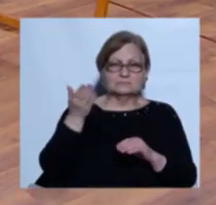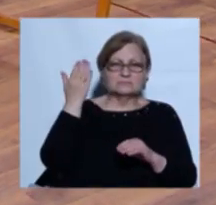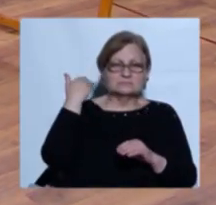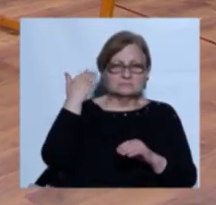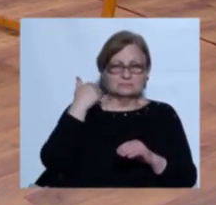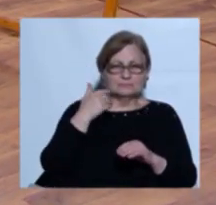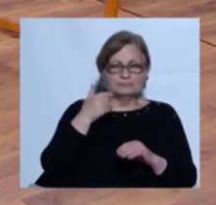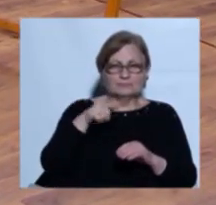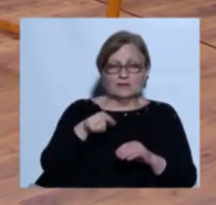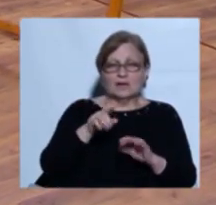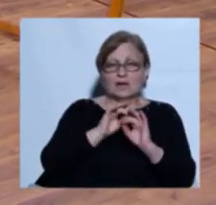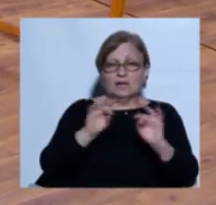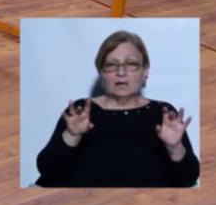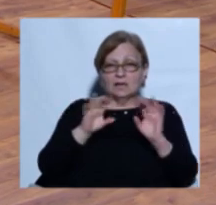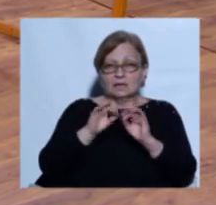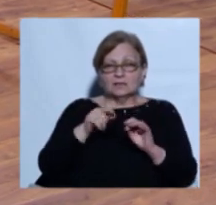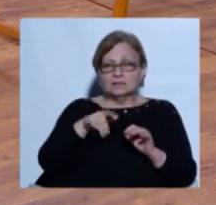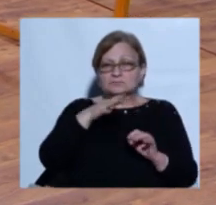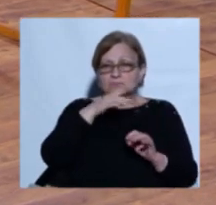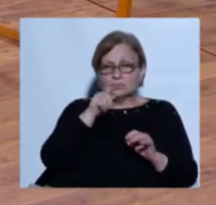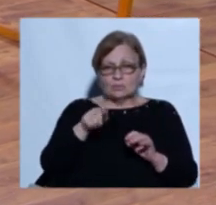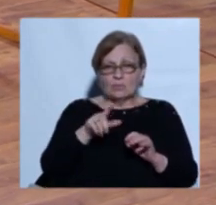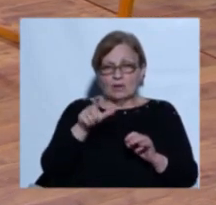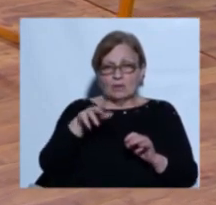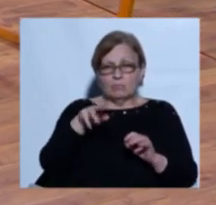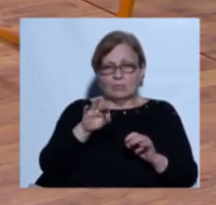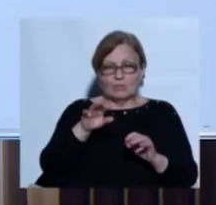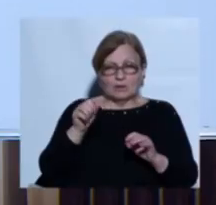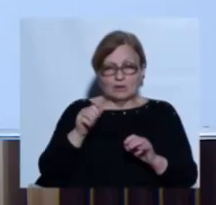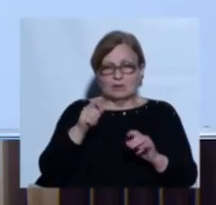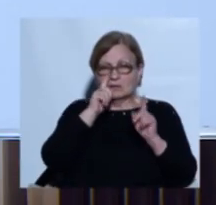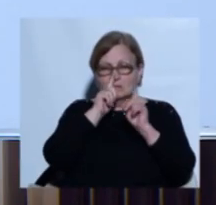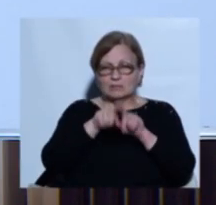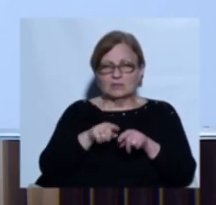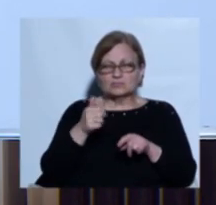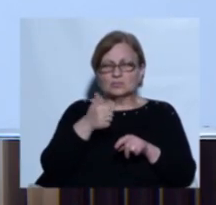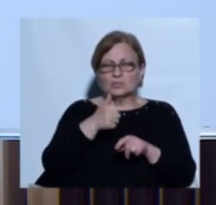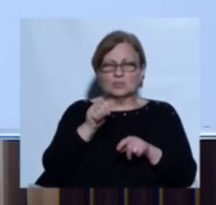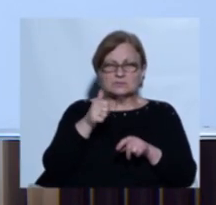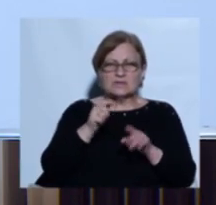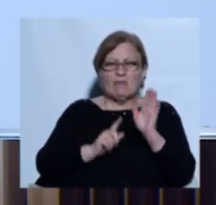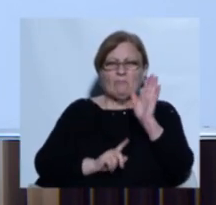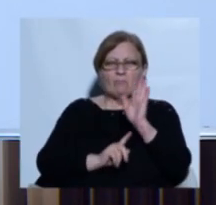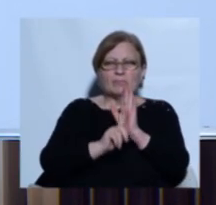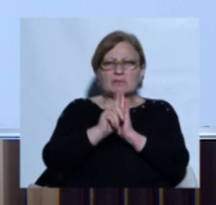და ნაწარმოებში ასახული ეპოქა შეიძლება გავაიგივოთ პირველყოფილი